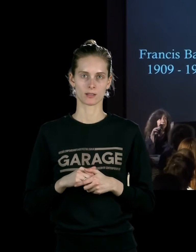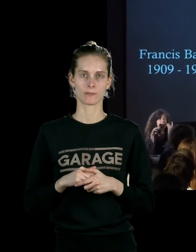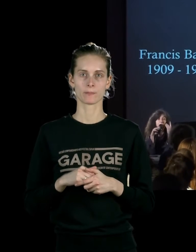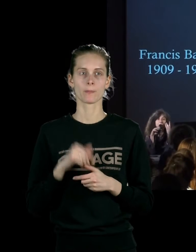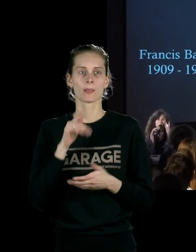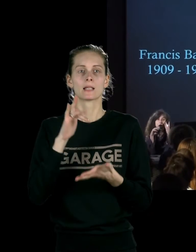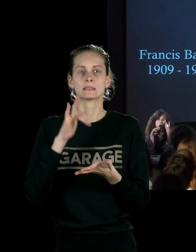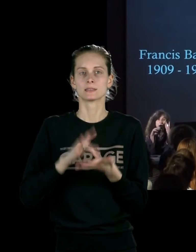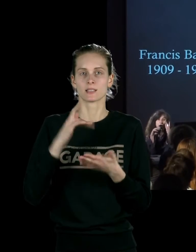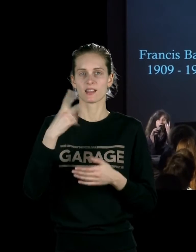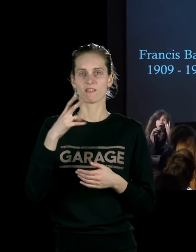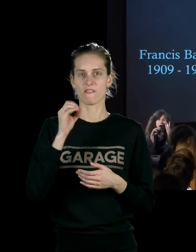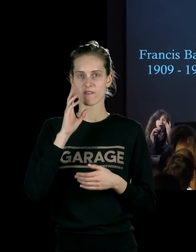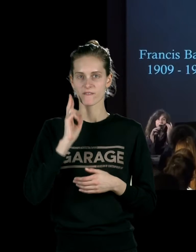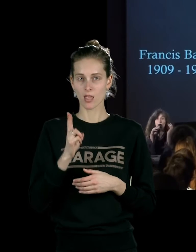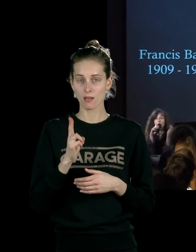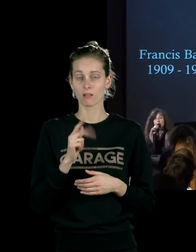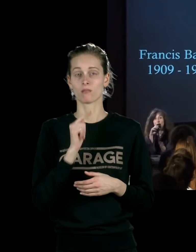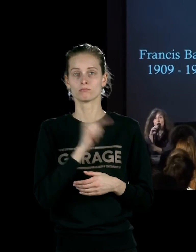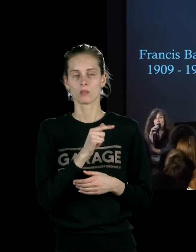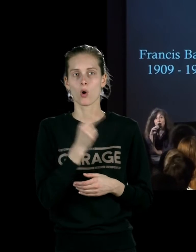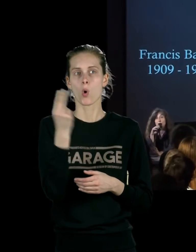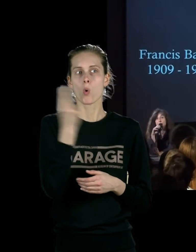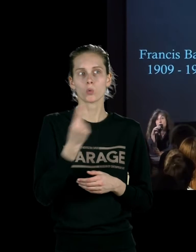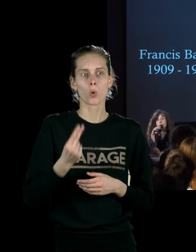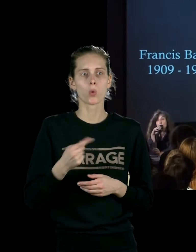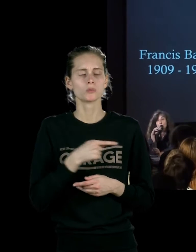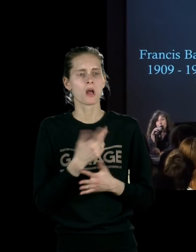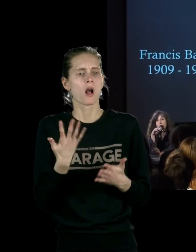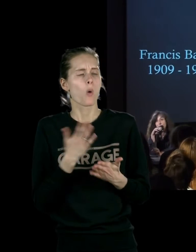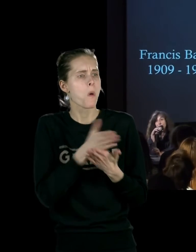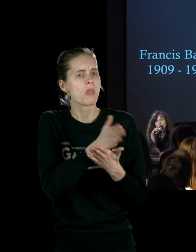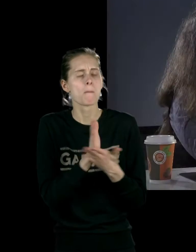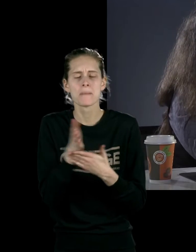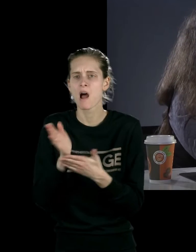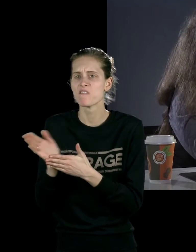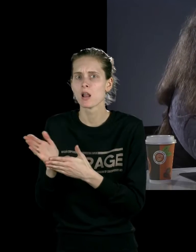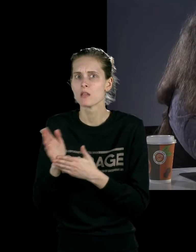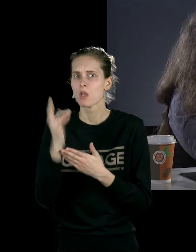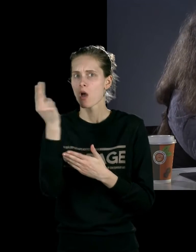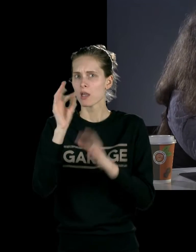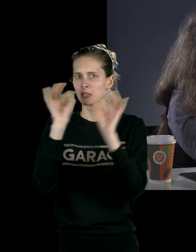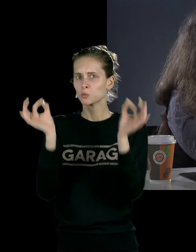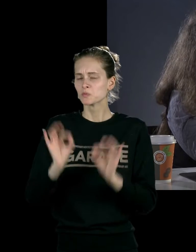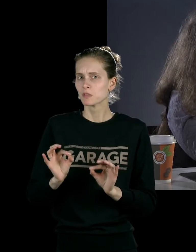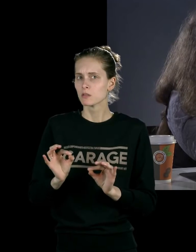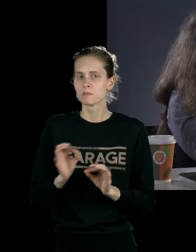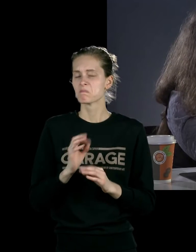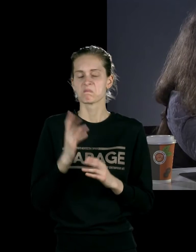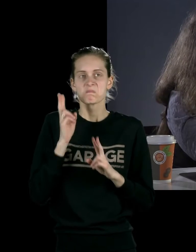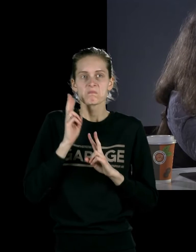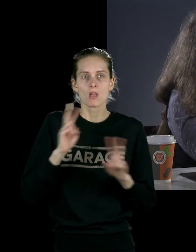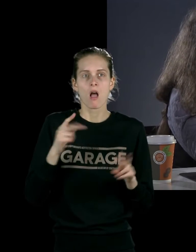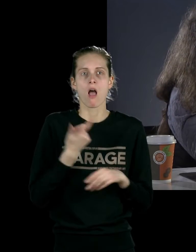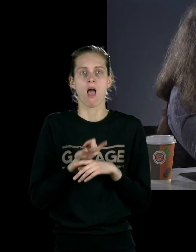середины 20 века, один из немногих художников, которого не относят и нельзя отнести ни к одному из направлений. Это не экспрессионизм, это не